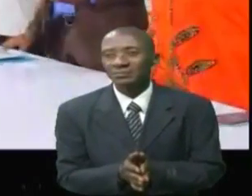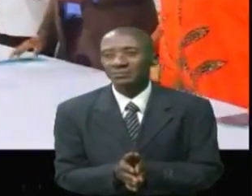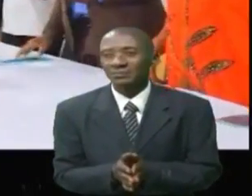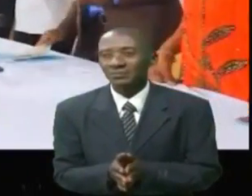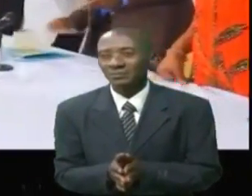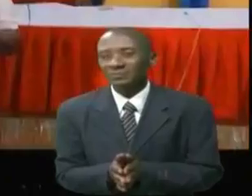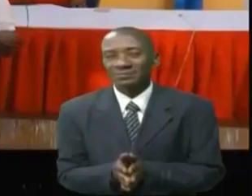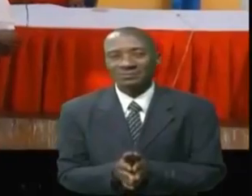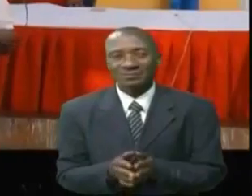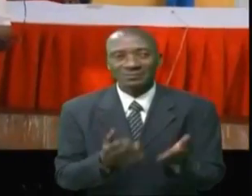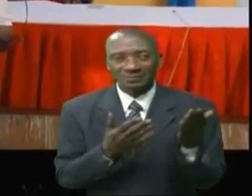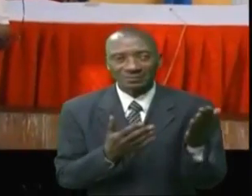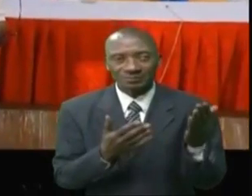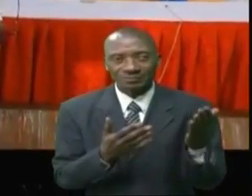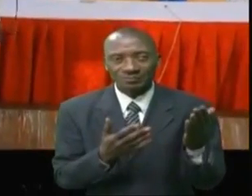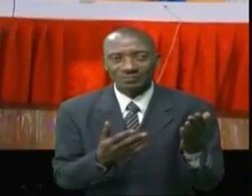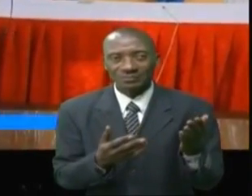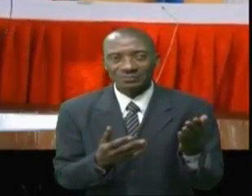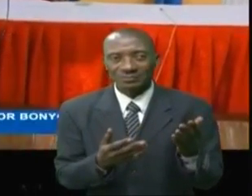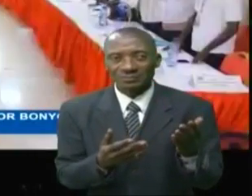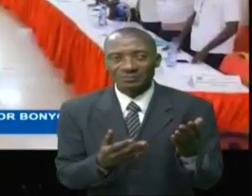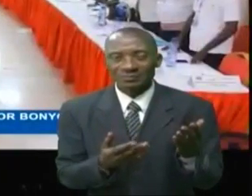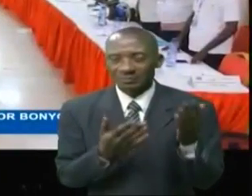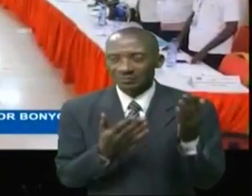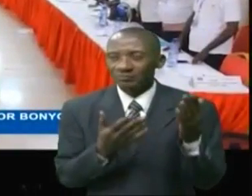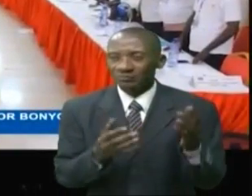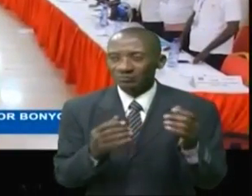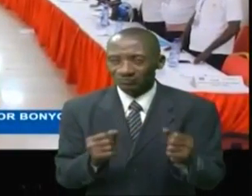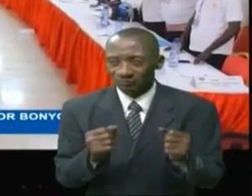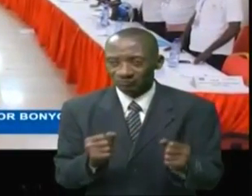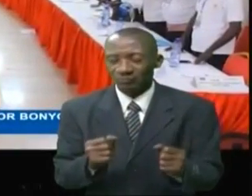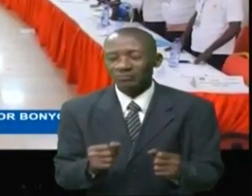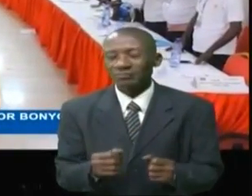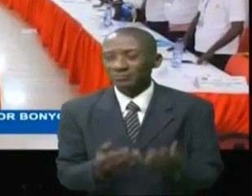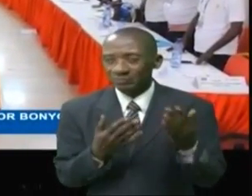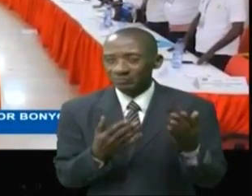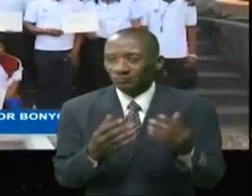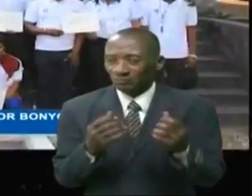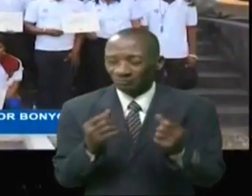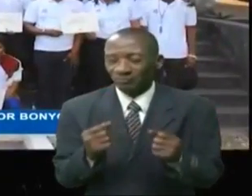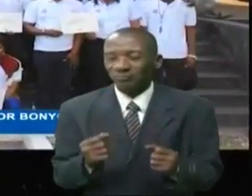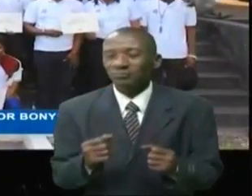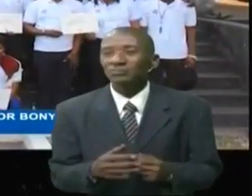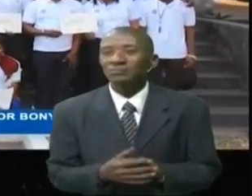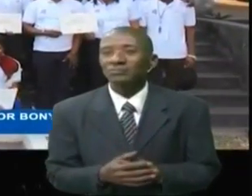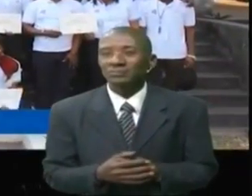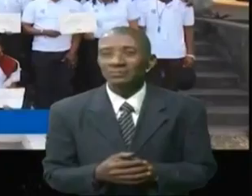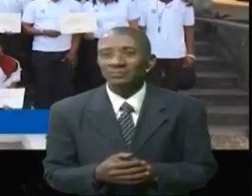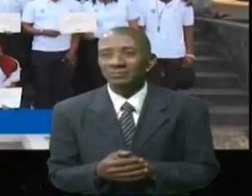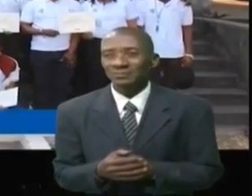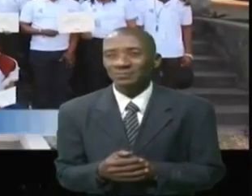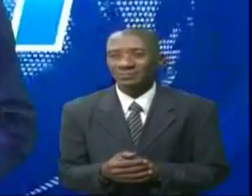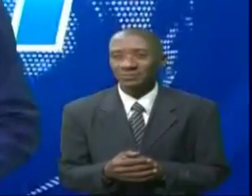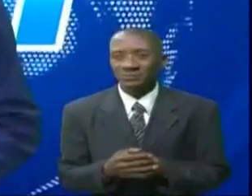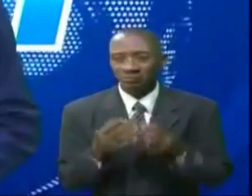de la gestion quotidienne de centres de gestion et de partage d'informations des enfants en situation